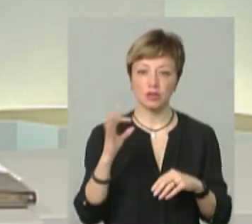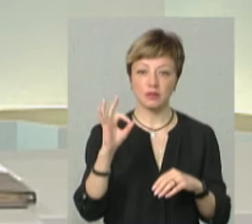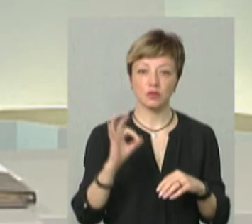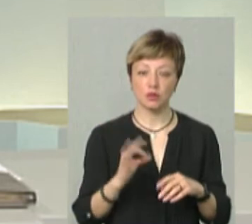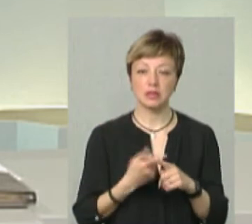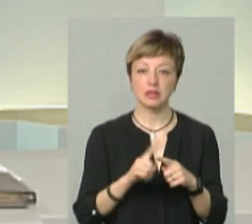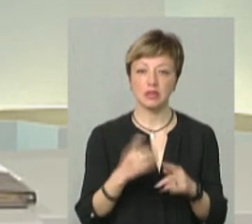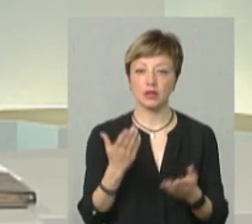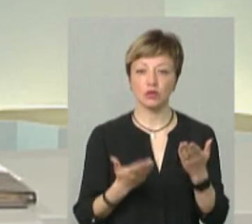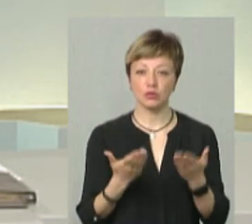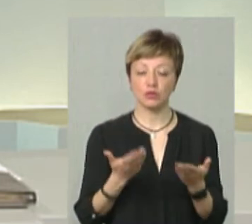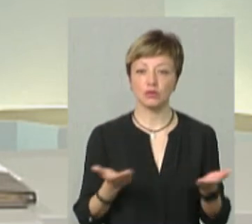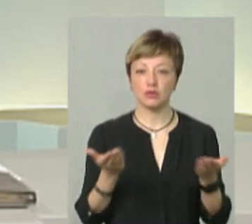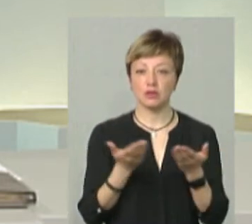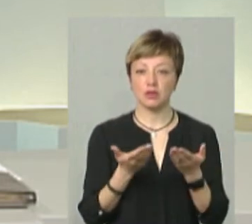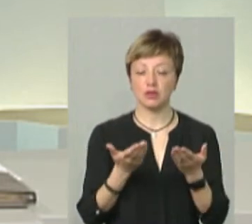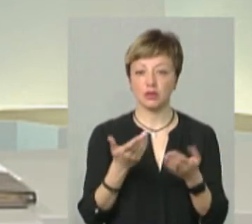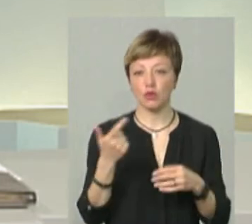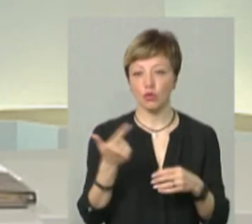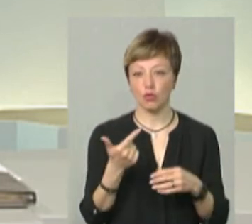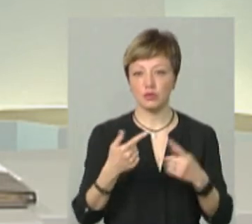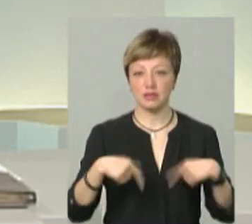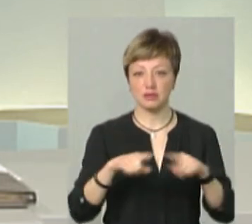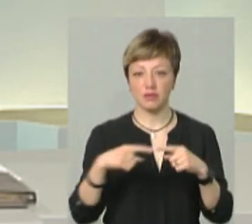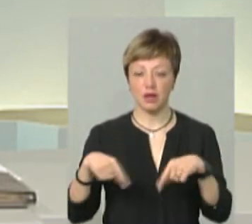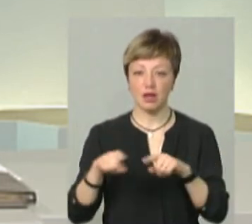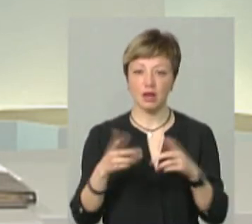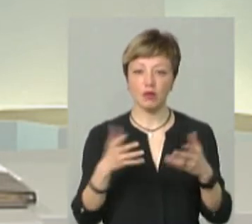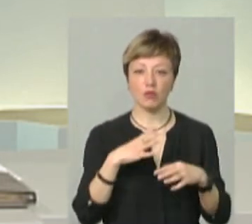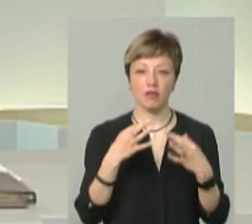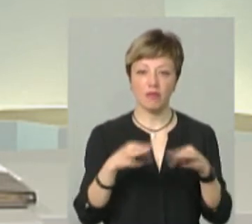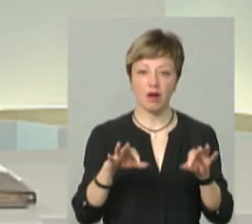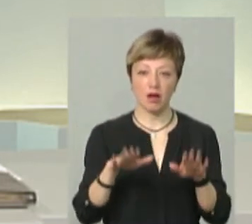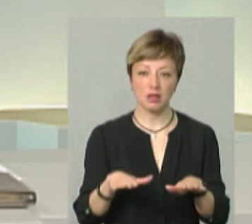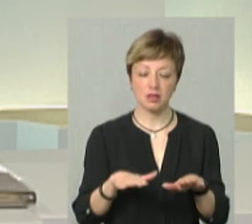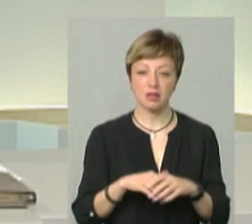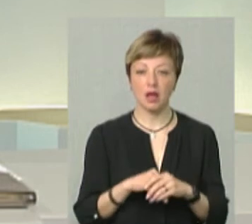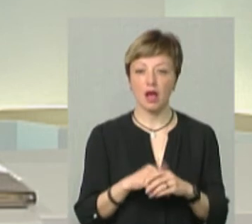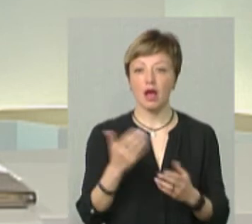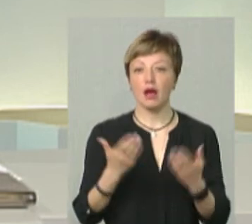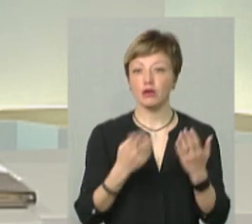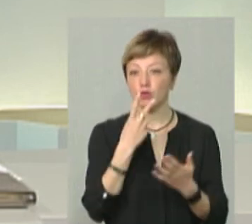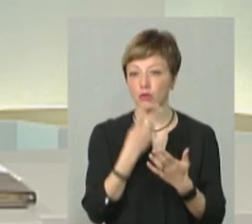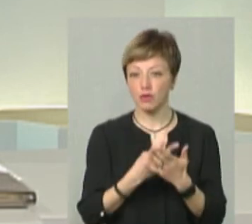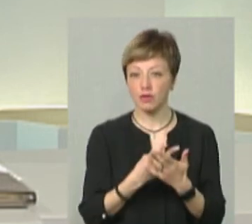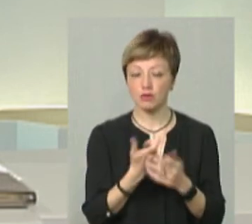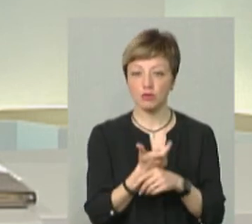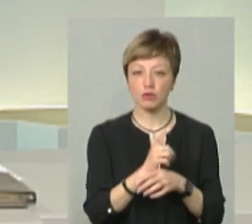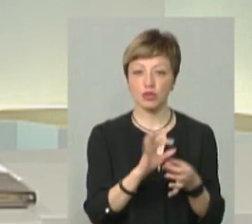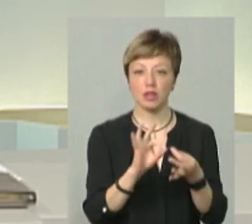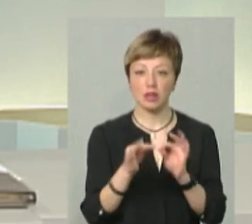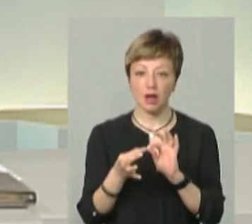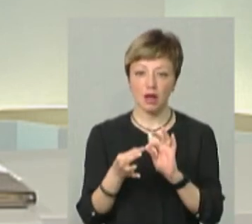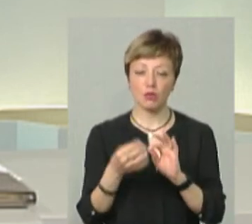4%. Це якщо взяти так грубо сфери, з яких були вакансії. А якщо подивитися більш детально,